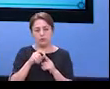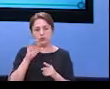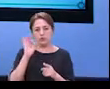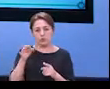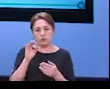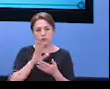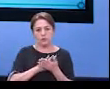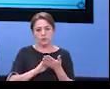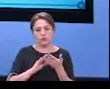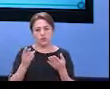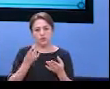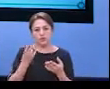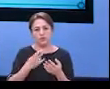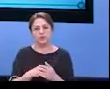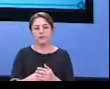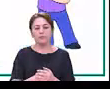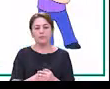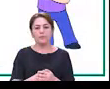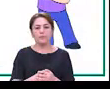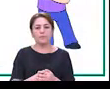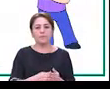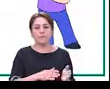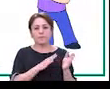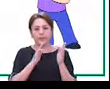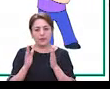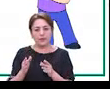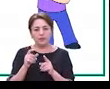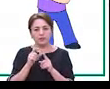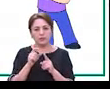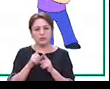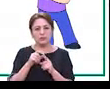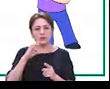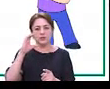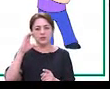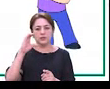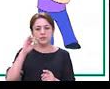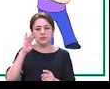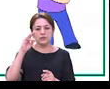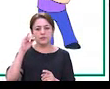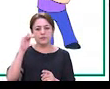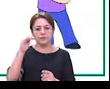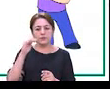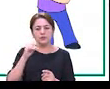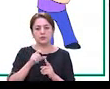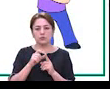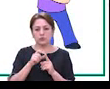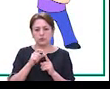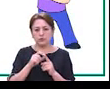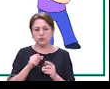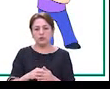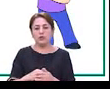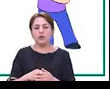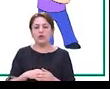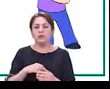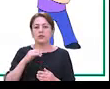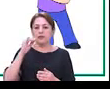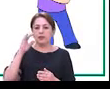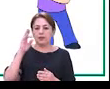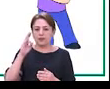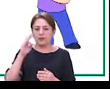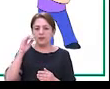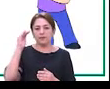tartibda yozishingiz kerak. Keyingi so'zimiz sinf so'zi. Demak, n va